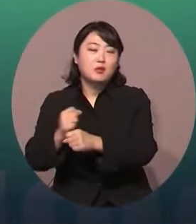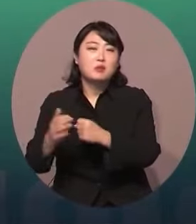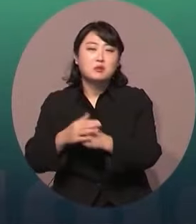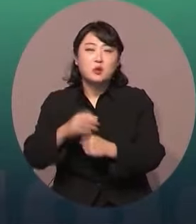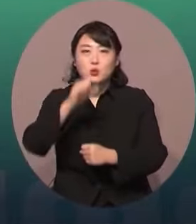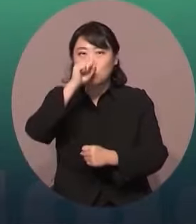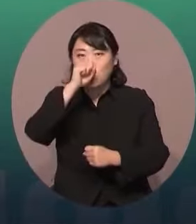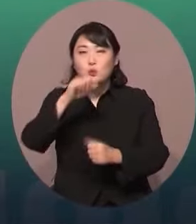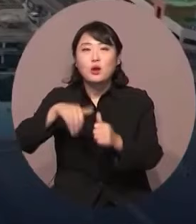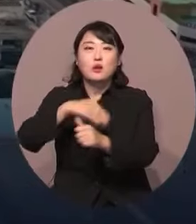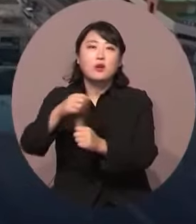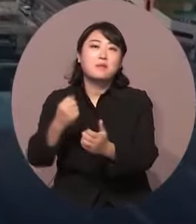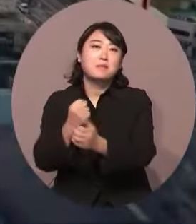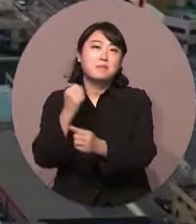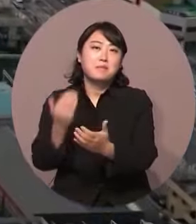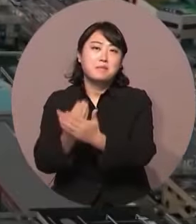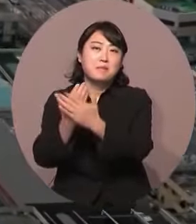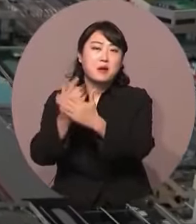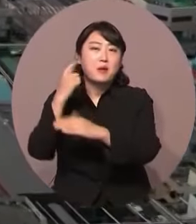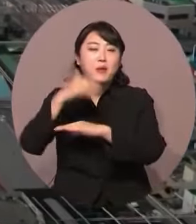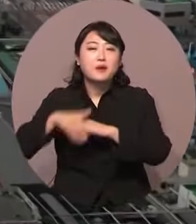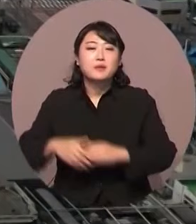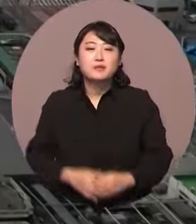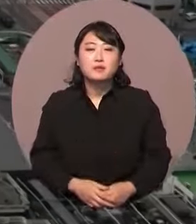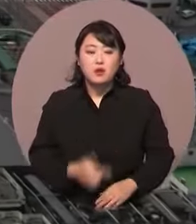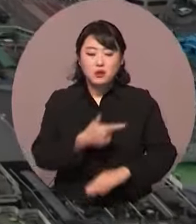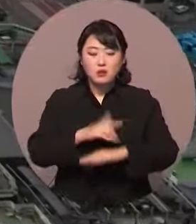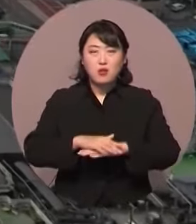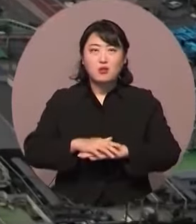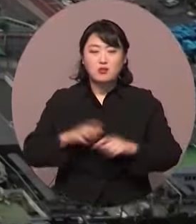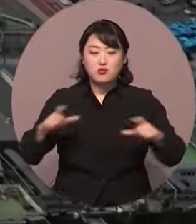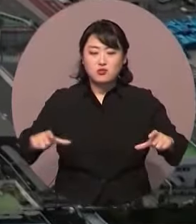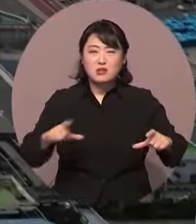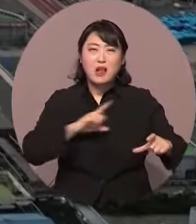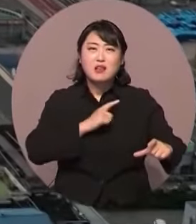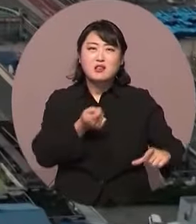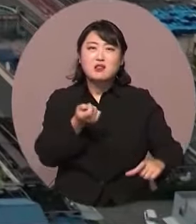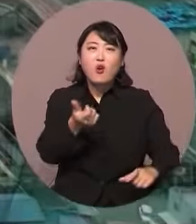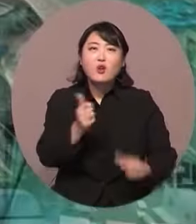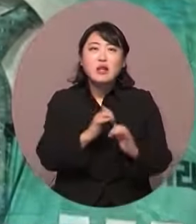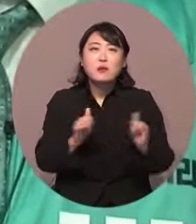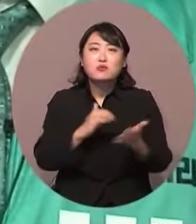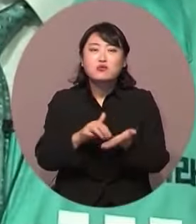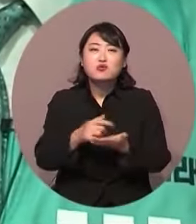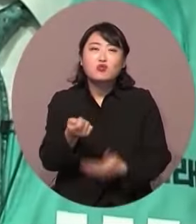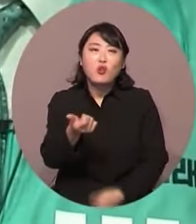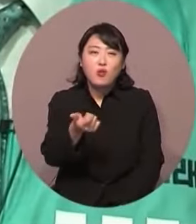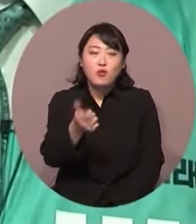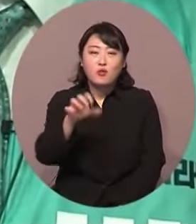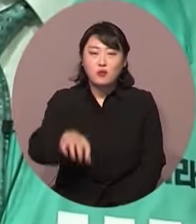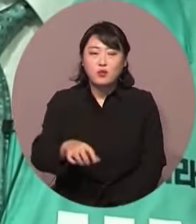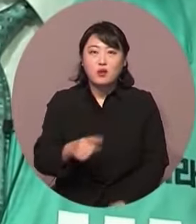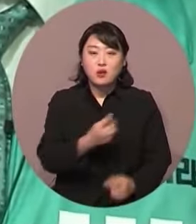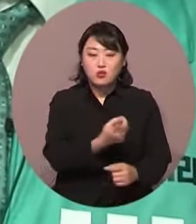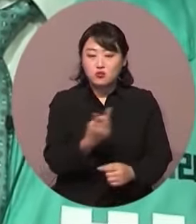질을 개선할 수 있는. 대전에서 인구가 가장 적은 대덕구의 발전을 이끌 적임자로